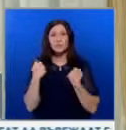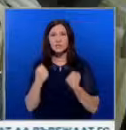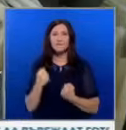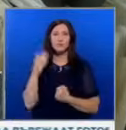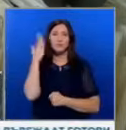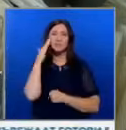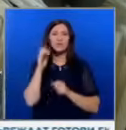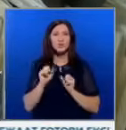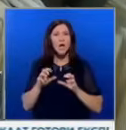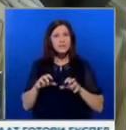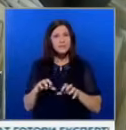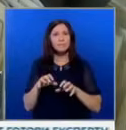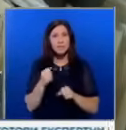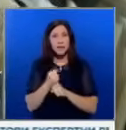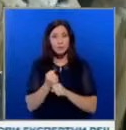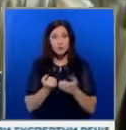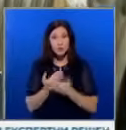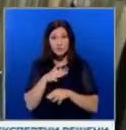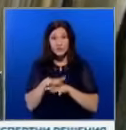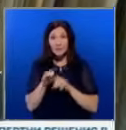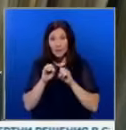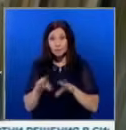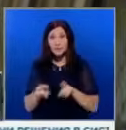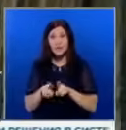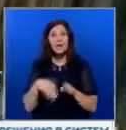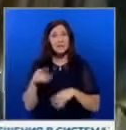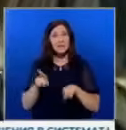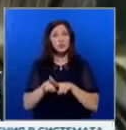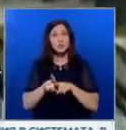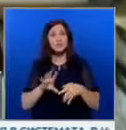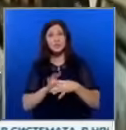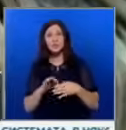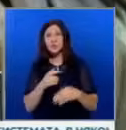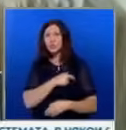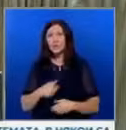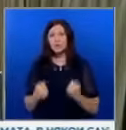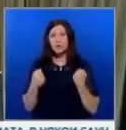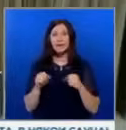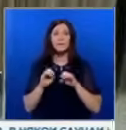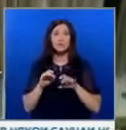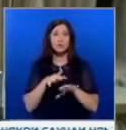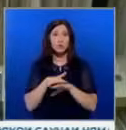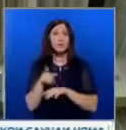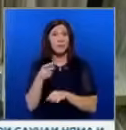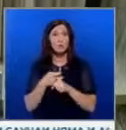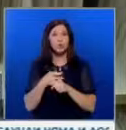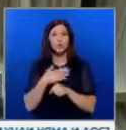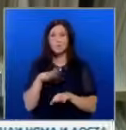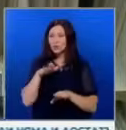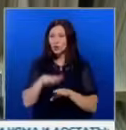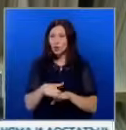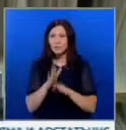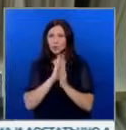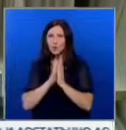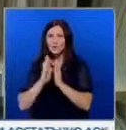на новата система и да я пусне отново, след като я свърже с Националната здравно-информационна система, където лекарите ще имат достъп до досиетата